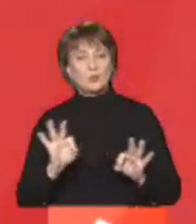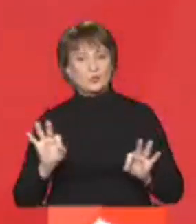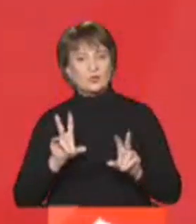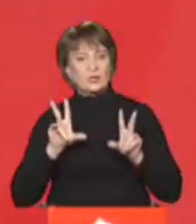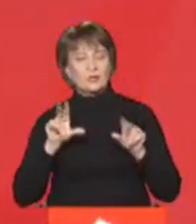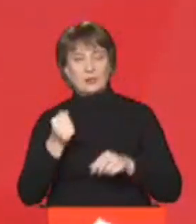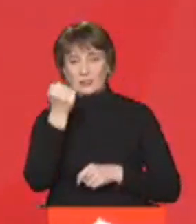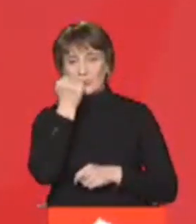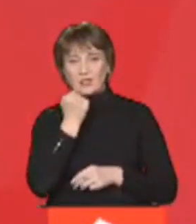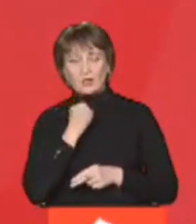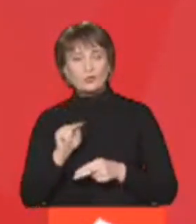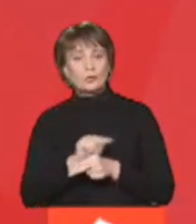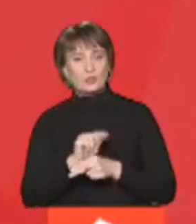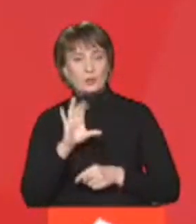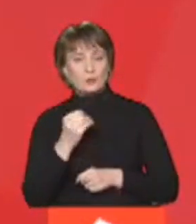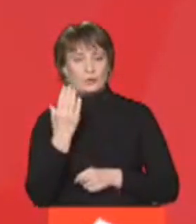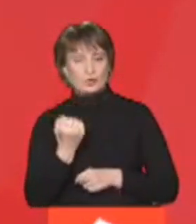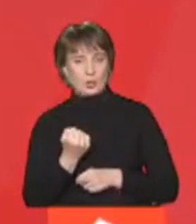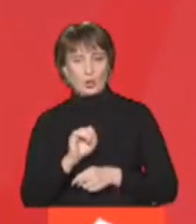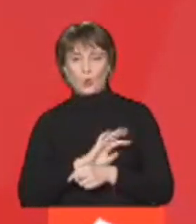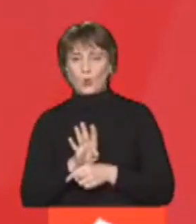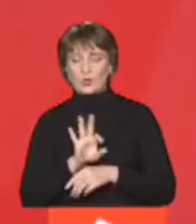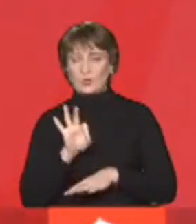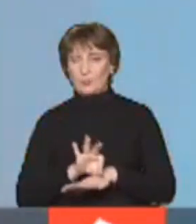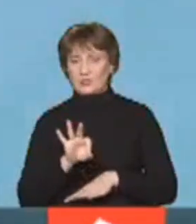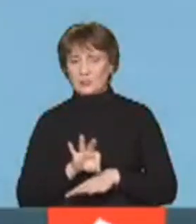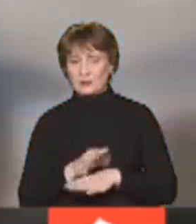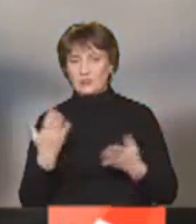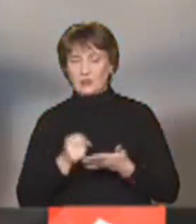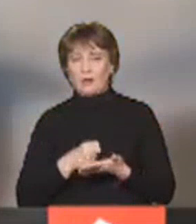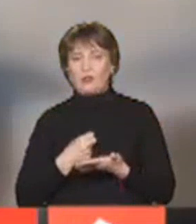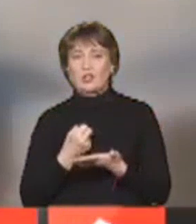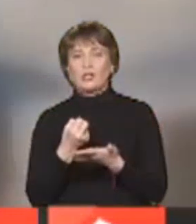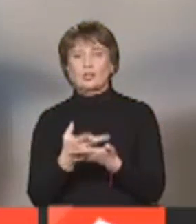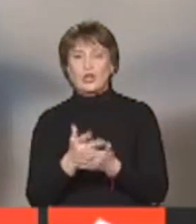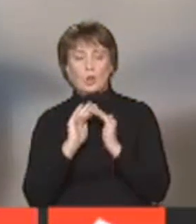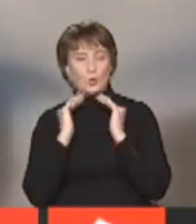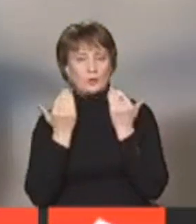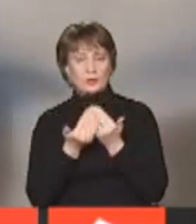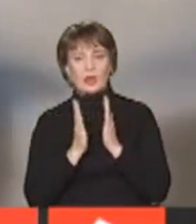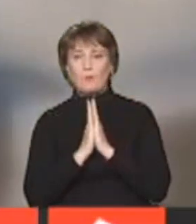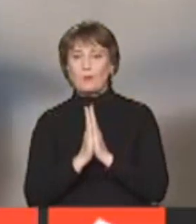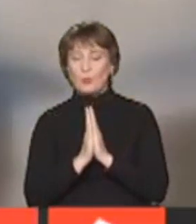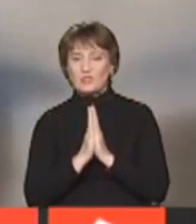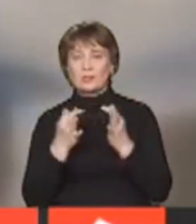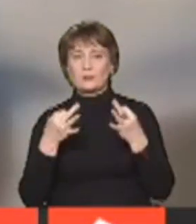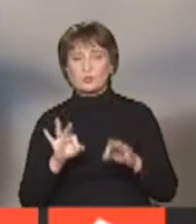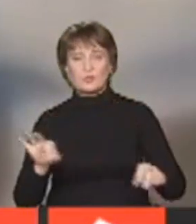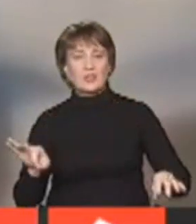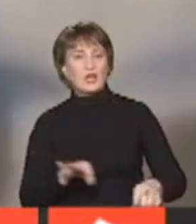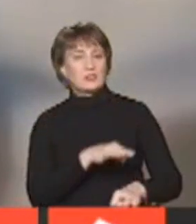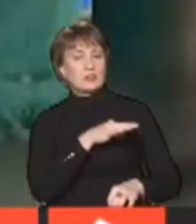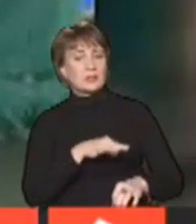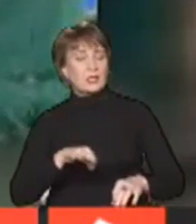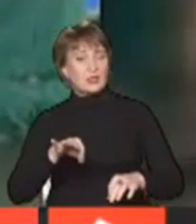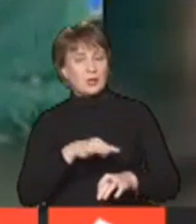за лікування. У США ковідний пацієнт, який лежав у реанімації, попросив лікарів дозволу зіграти їм на скрипці. У